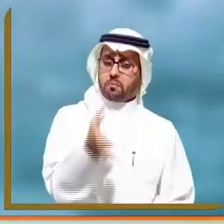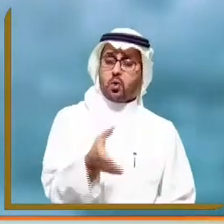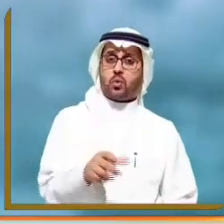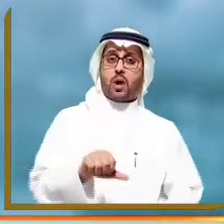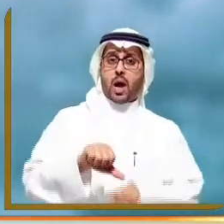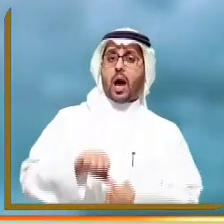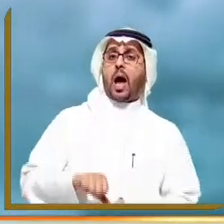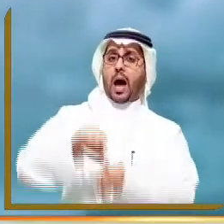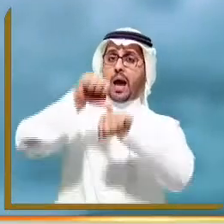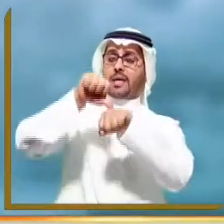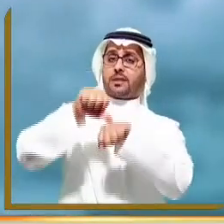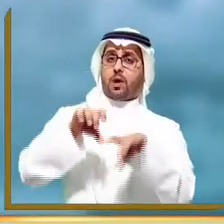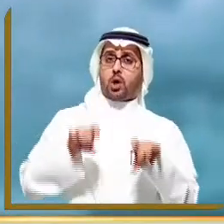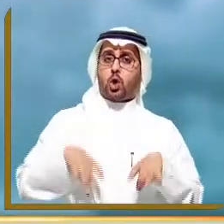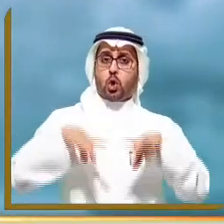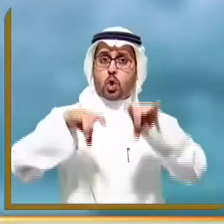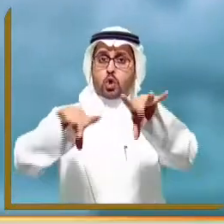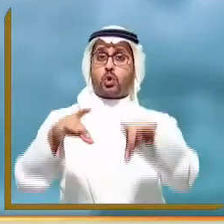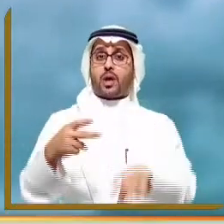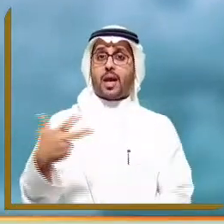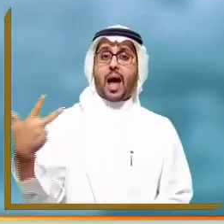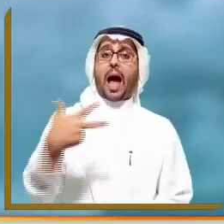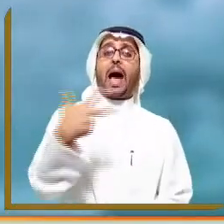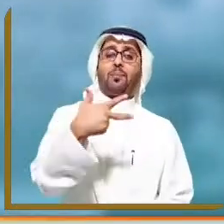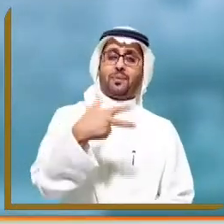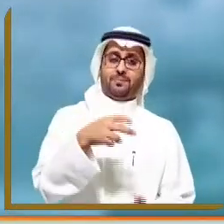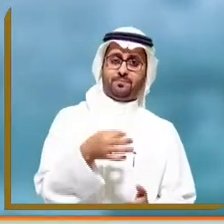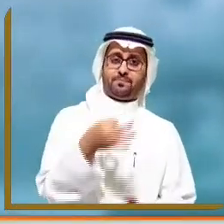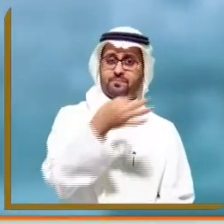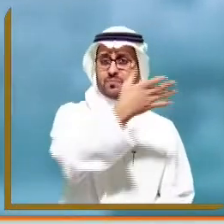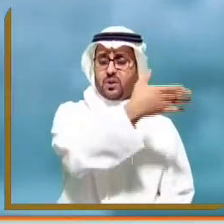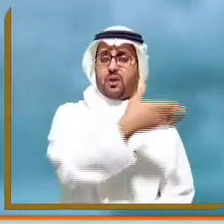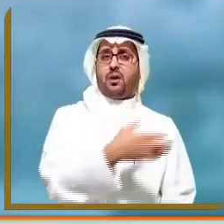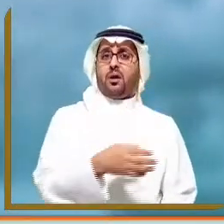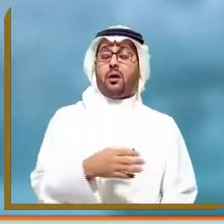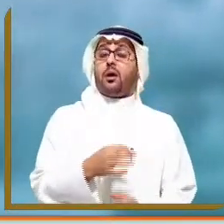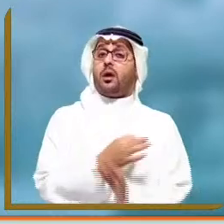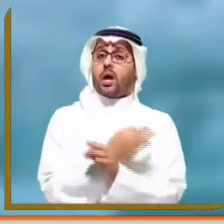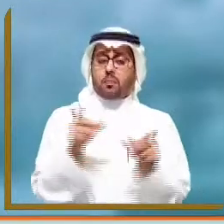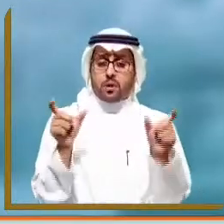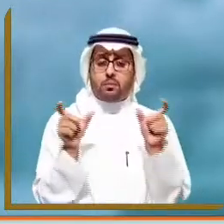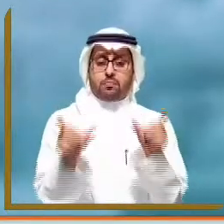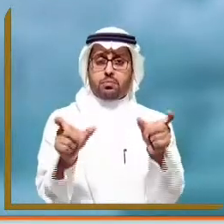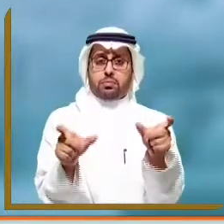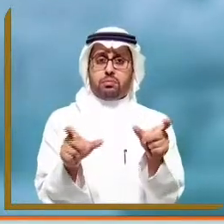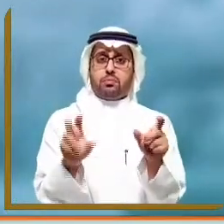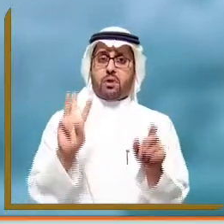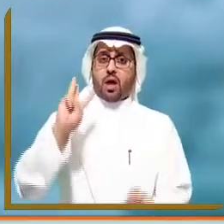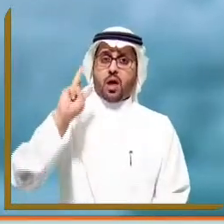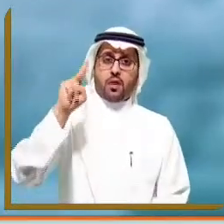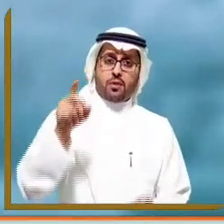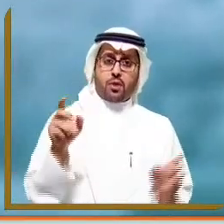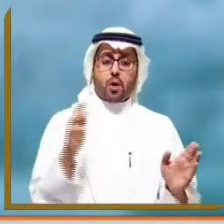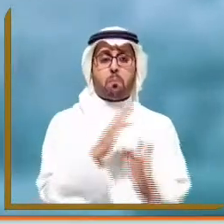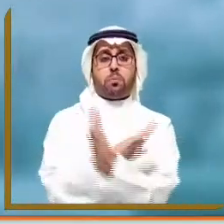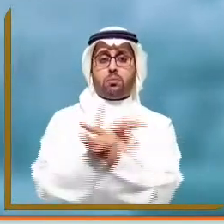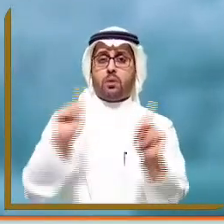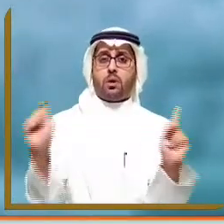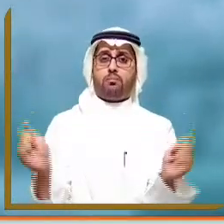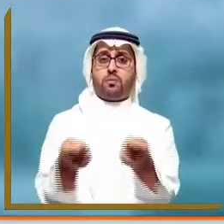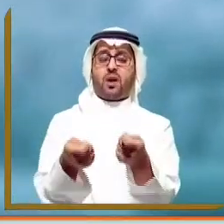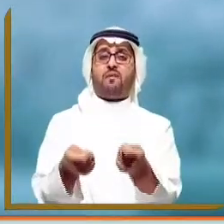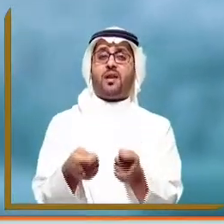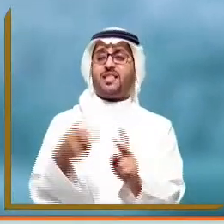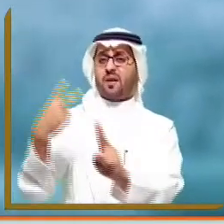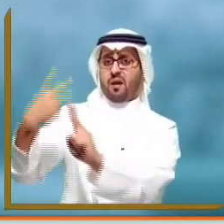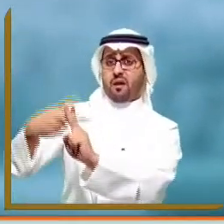عاصمة أستراليا الغربية بدأوا أول إجراءات عزل عام شاملة لمدة 3 أيام بعد تفشي الفيروس في